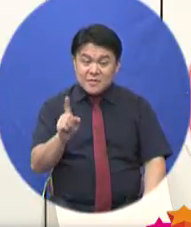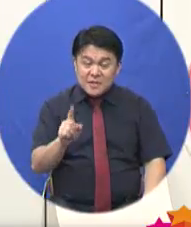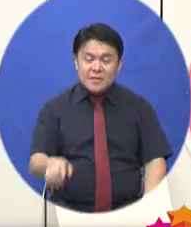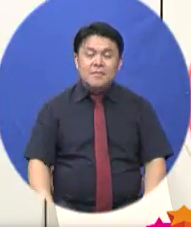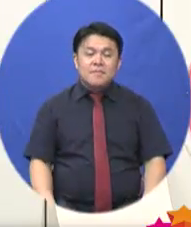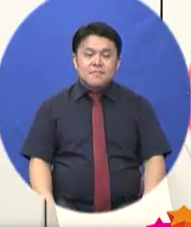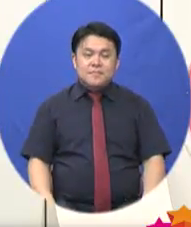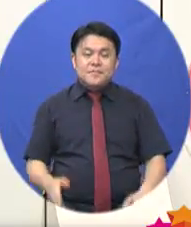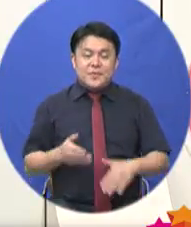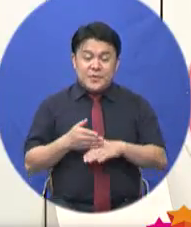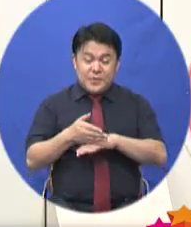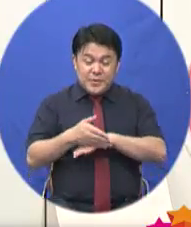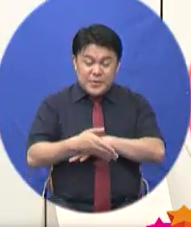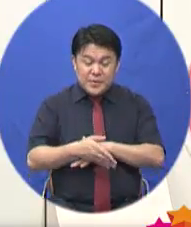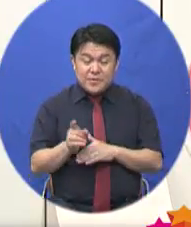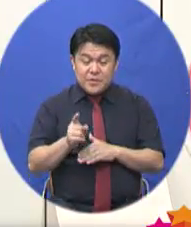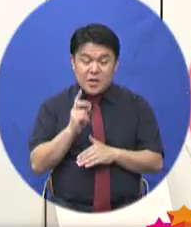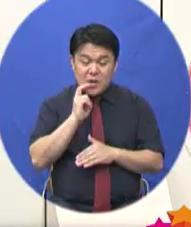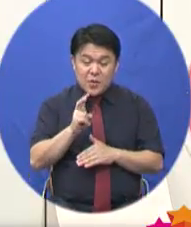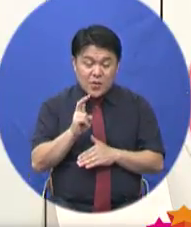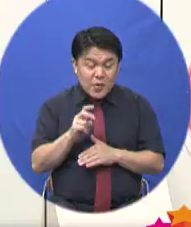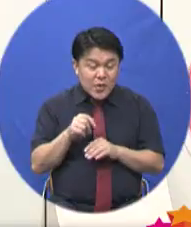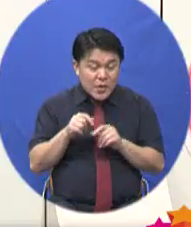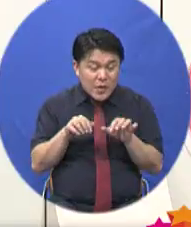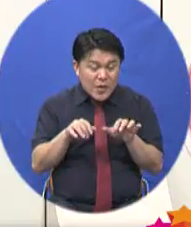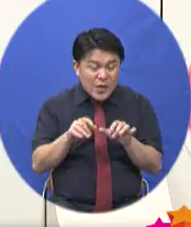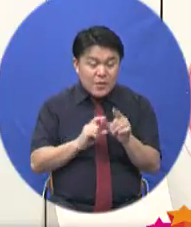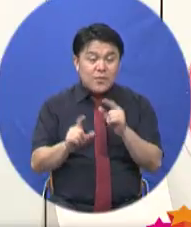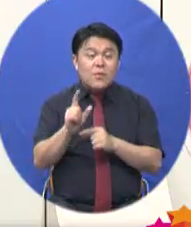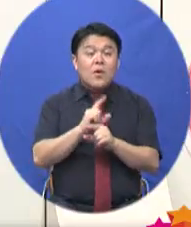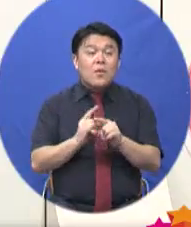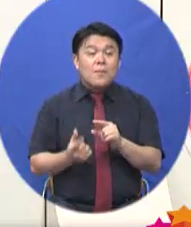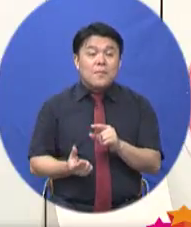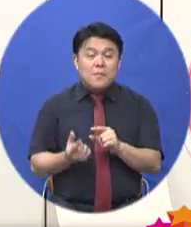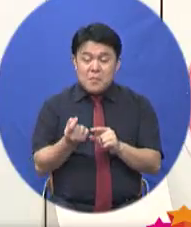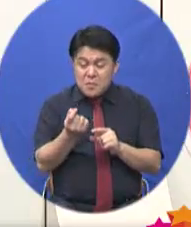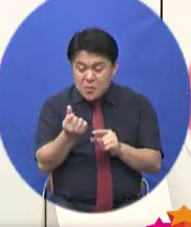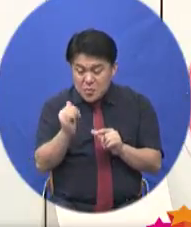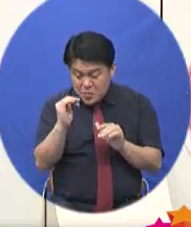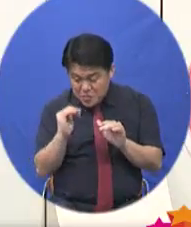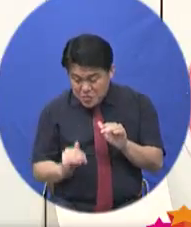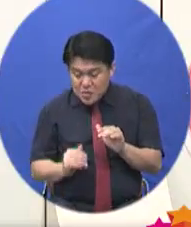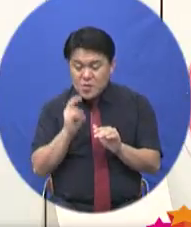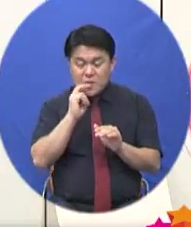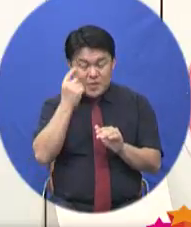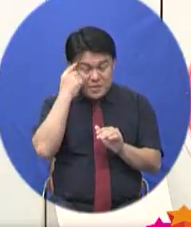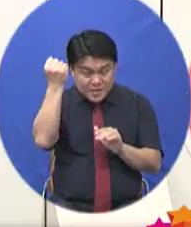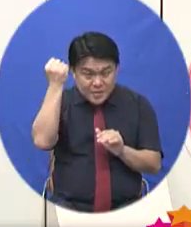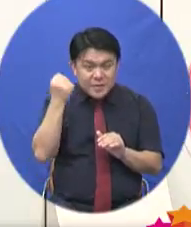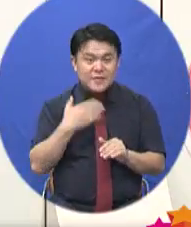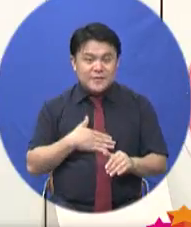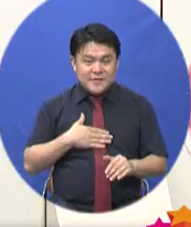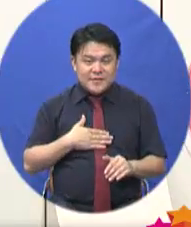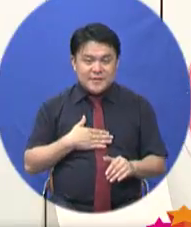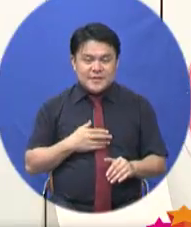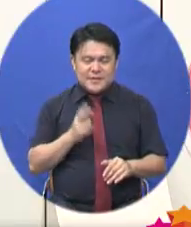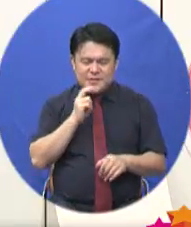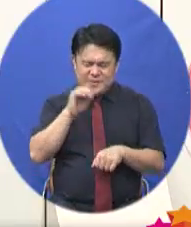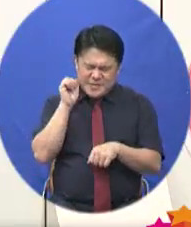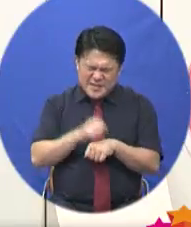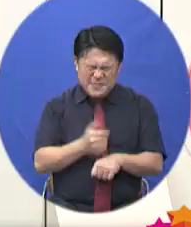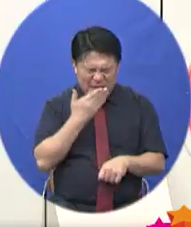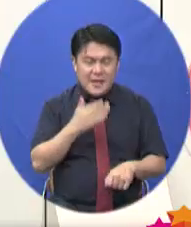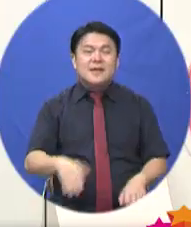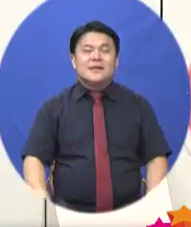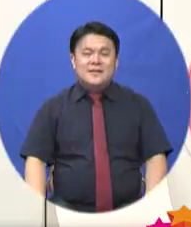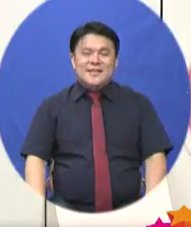같이 찬찬히 하세요. 음악 소리보다 내가 노래가 작게 한다 하고 그런 기분으로 하시면 기가 막히게